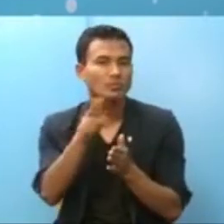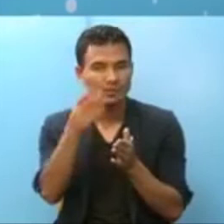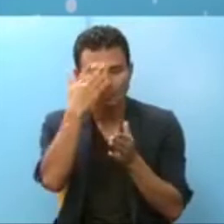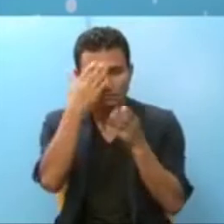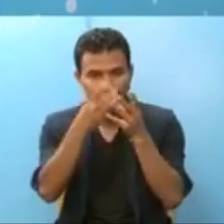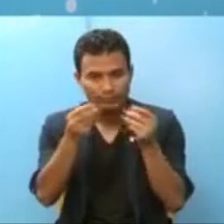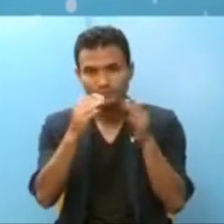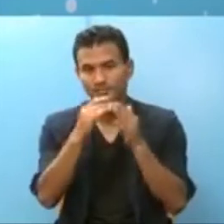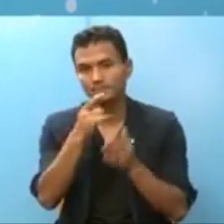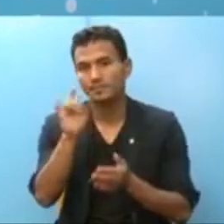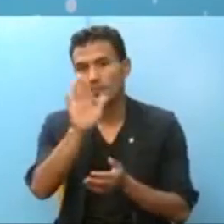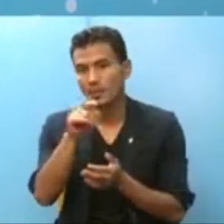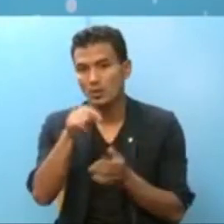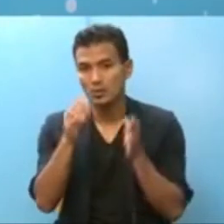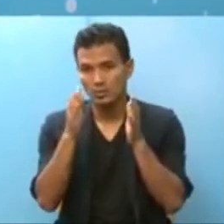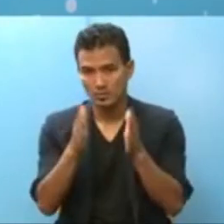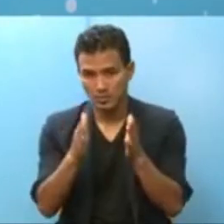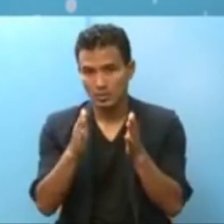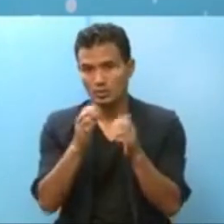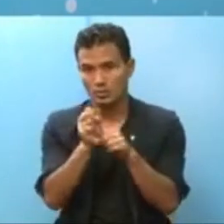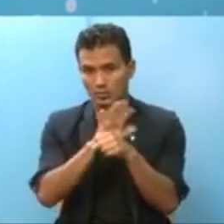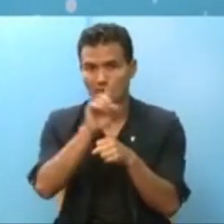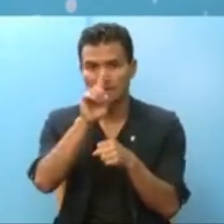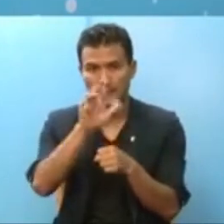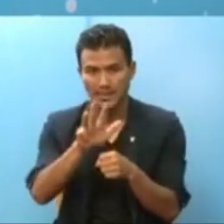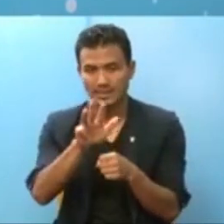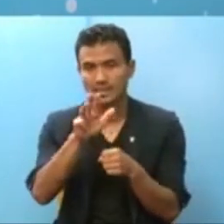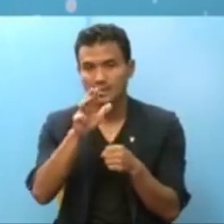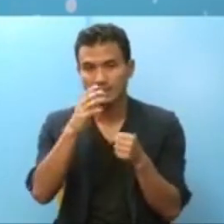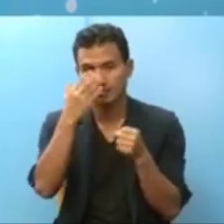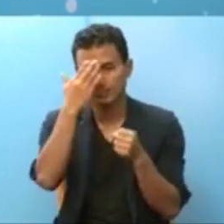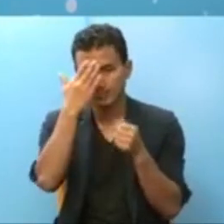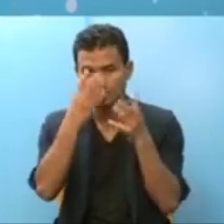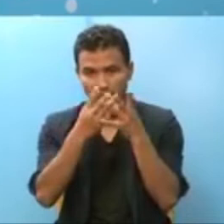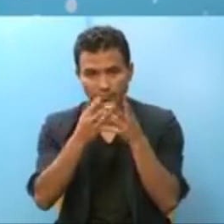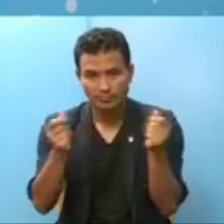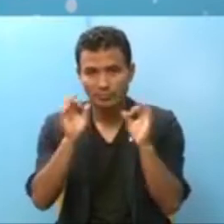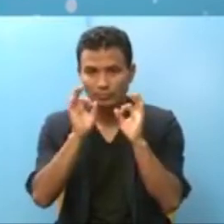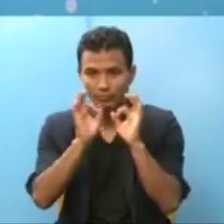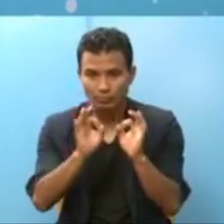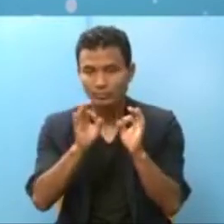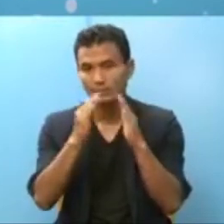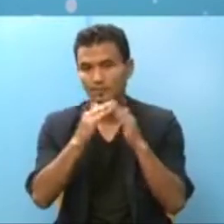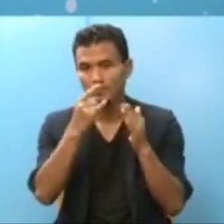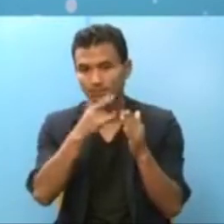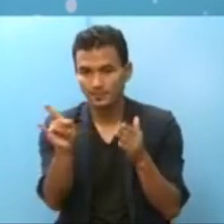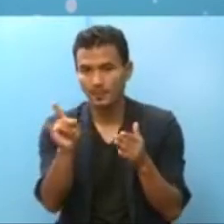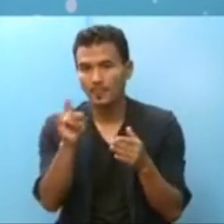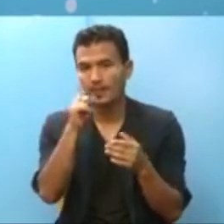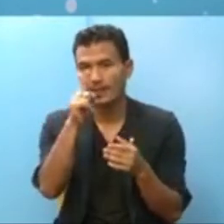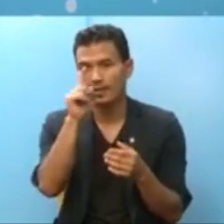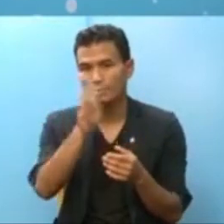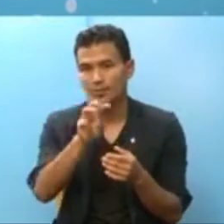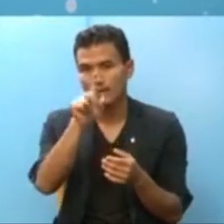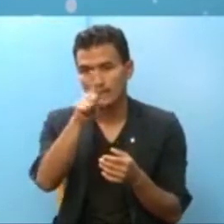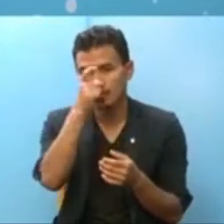जना हुनों चा रा हाल सम्म कोबीड-19 ठिक भायर फरकीनु हुने को संख्या एक